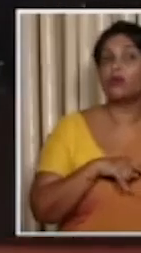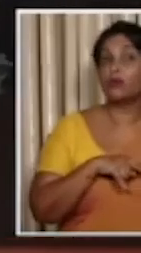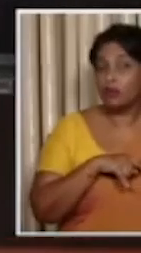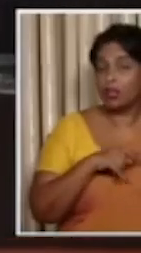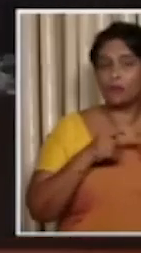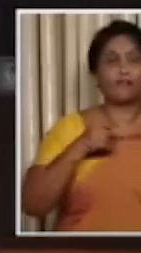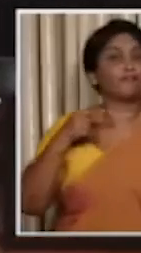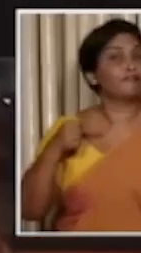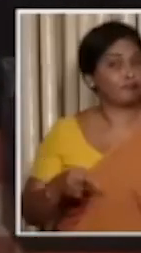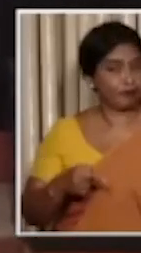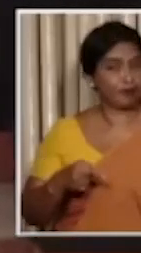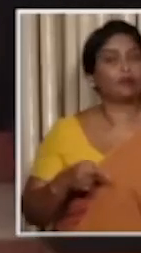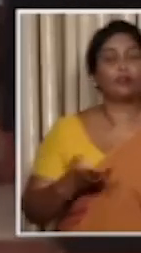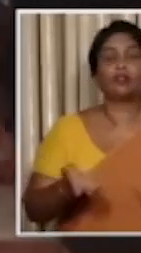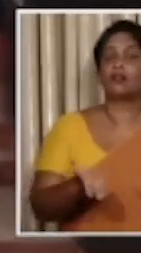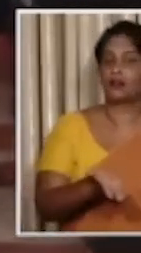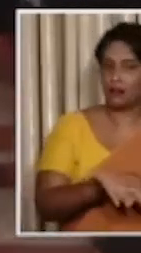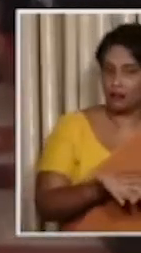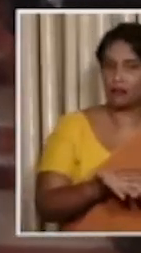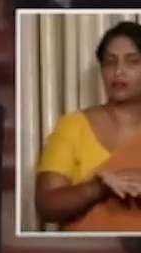එරෙහිව නැවත